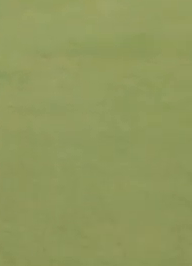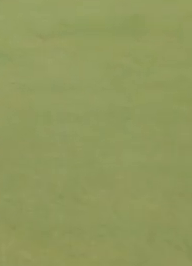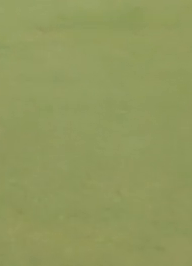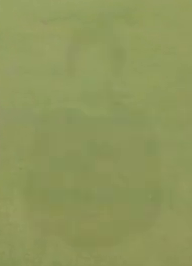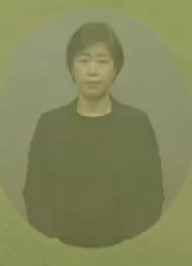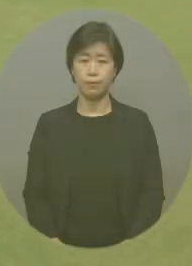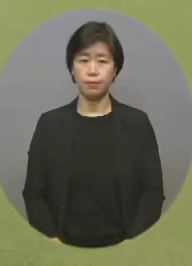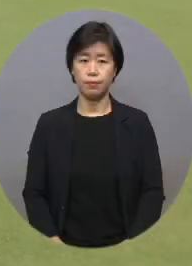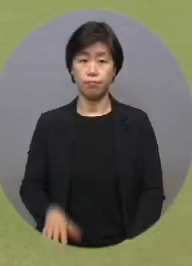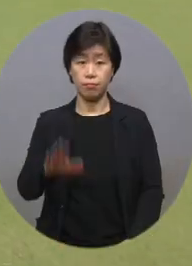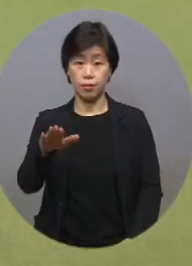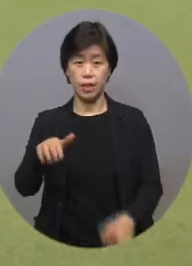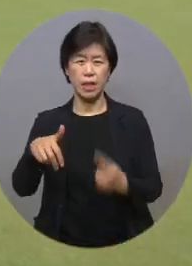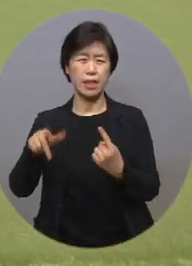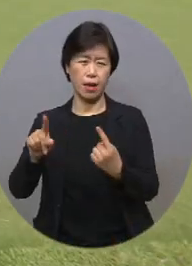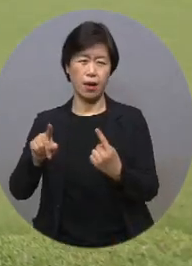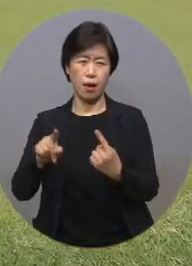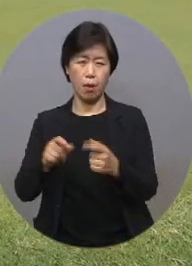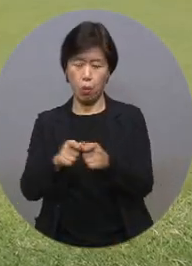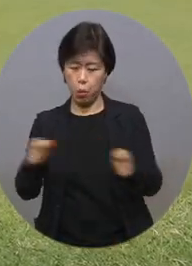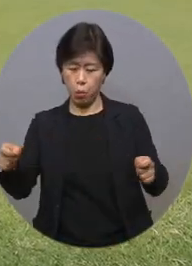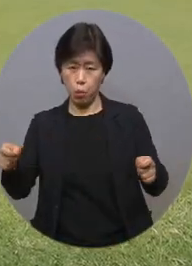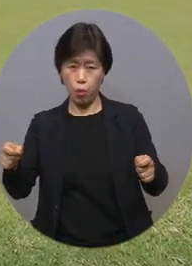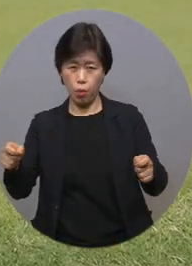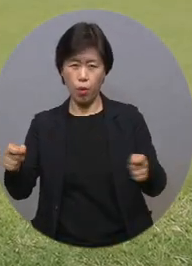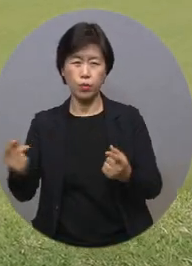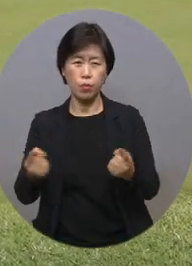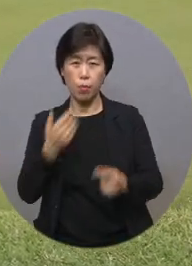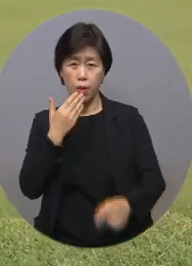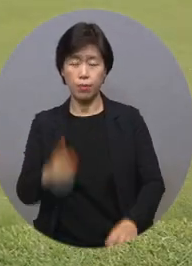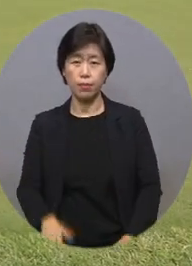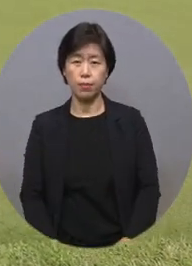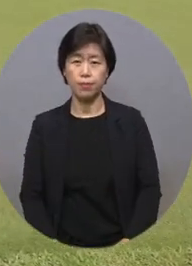언니 그냥 일자로 빼면 될 것 같아요. 여기? 어, 그냥 뒤로.